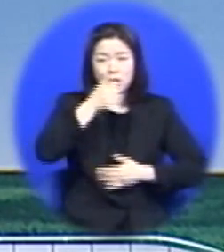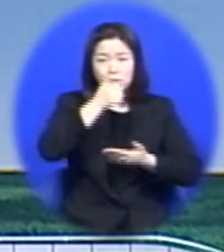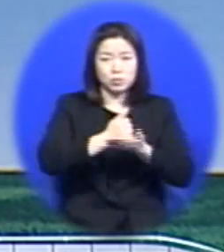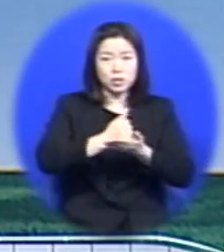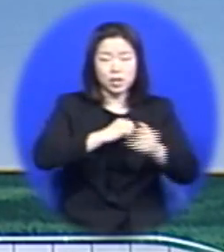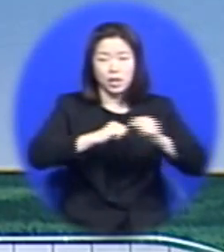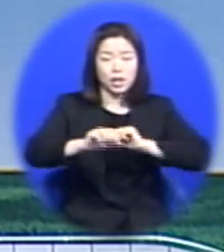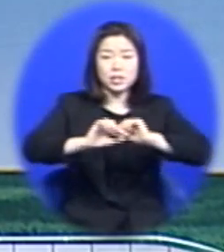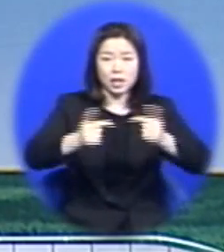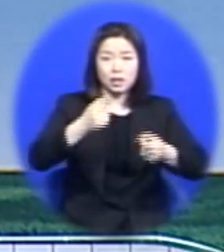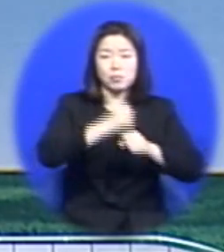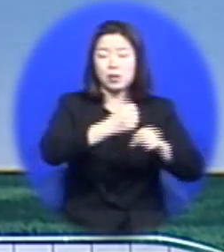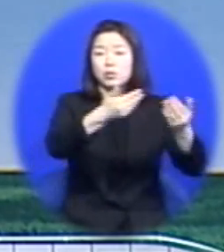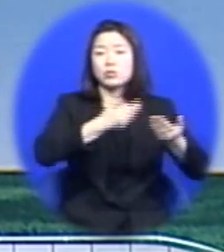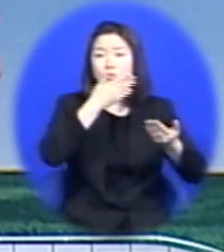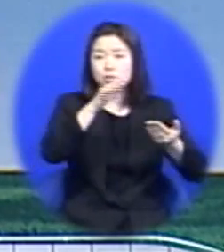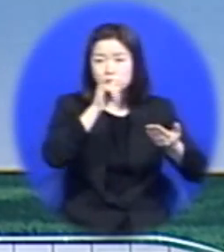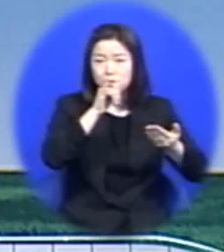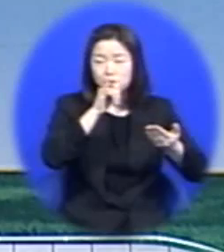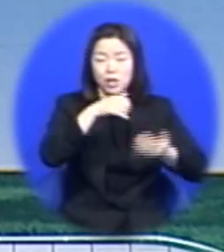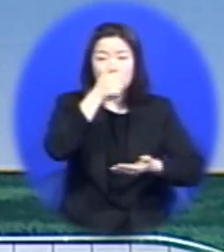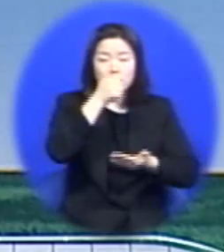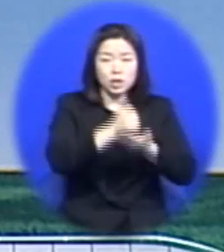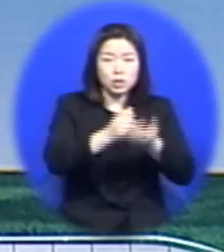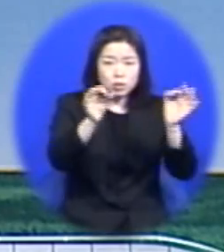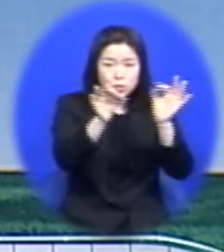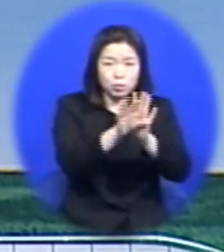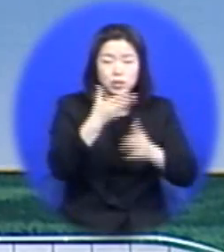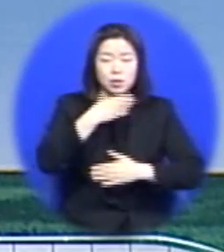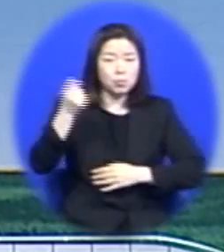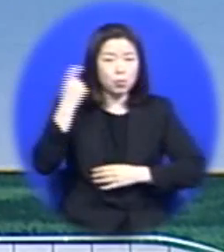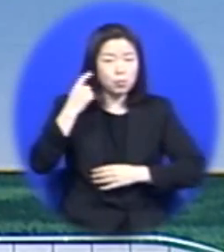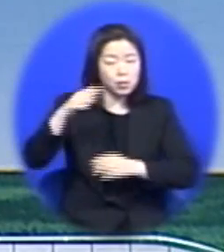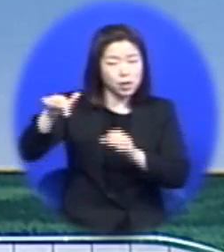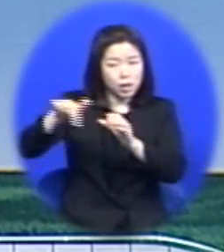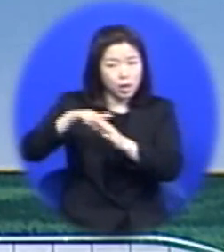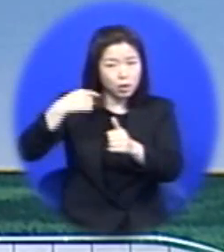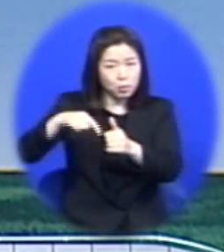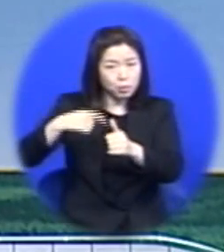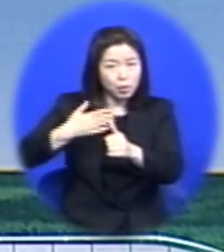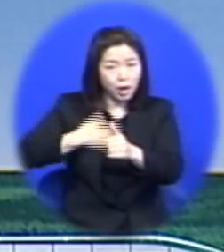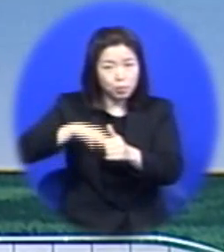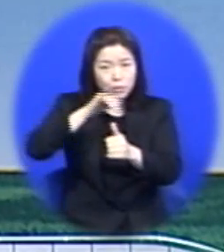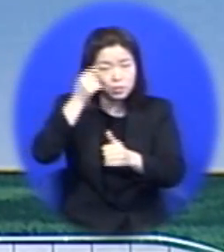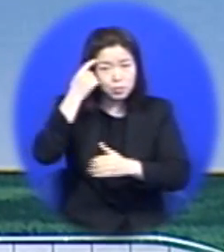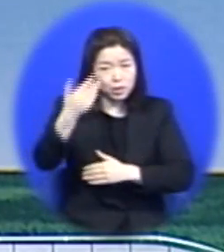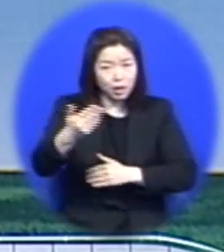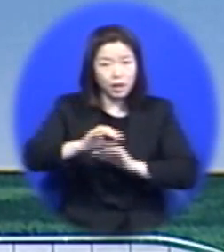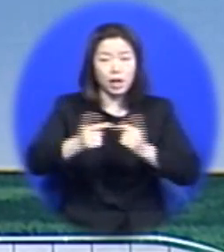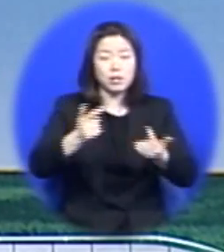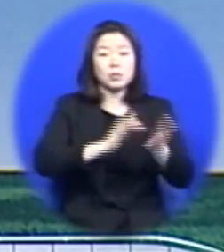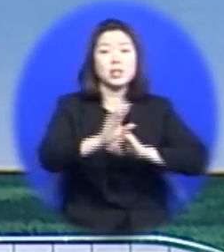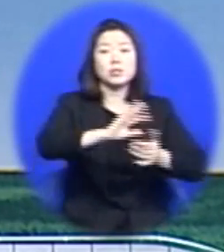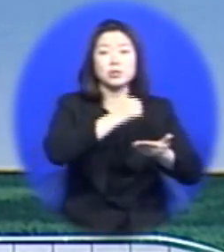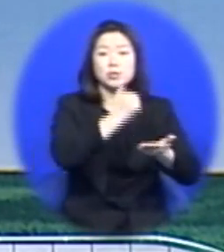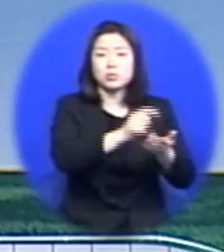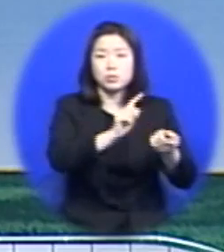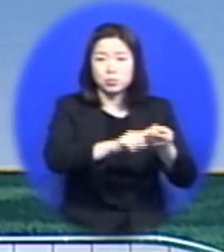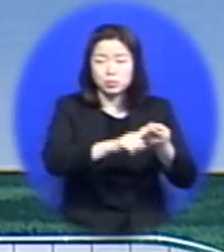만드십니다. 여러분은 이 속죄의 복음을 교리로 알고 계십니까? 예수님 그분으로 알고 계십니까? 어느